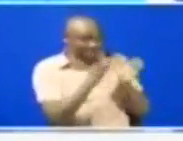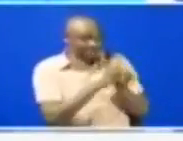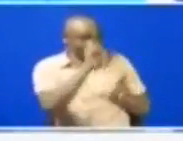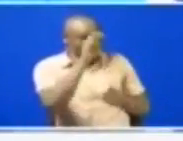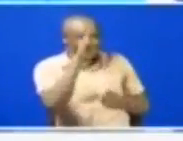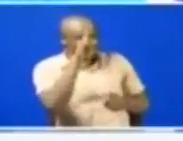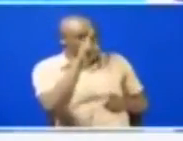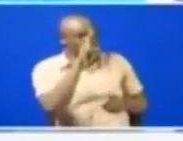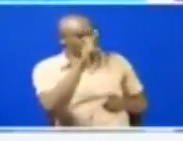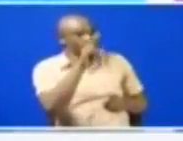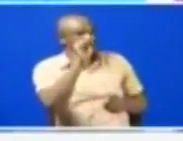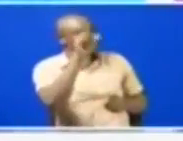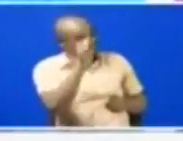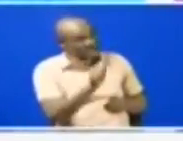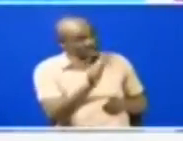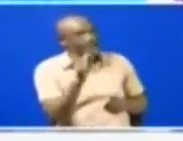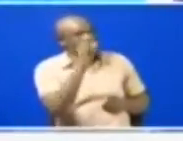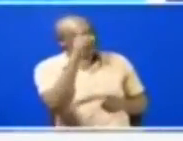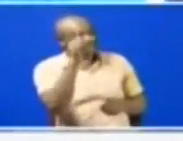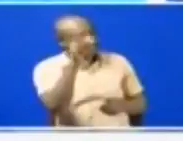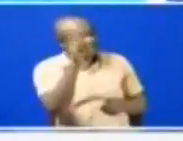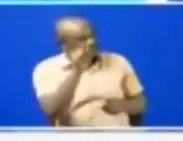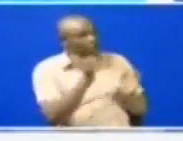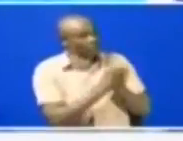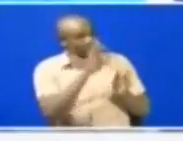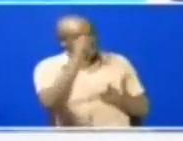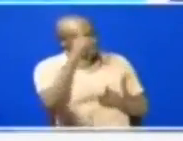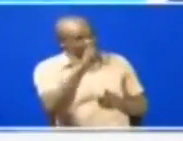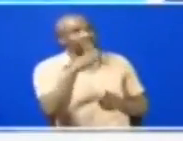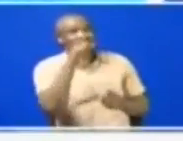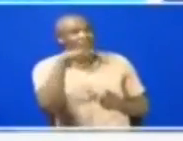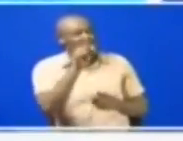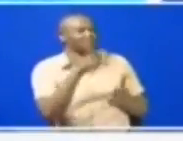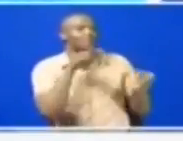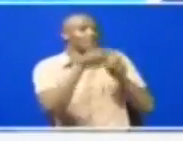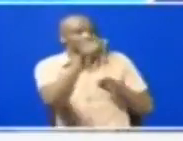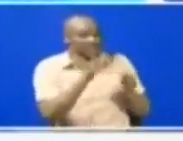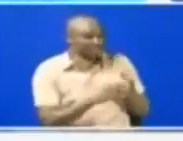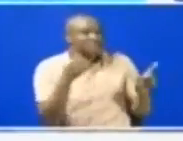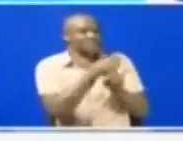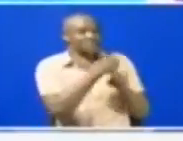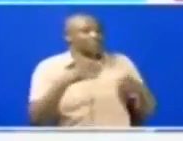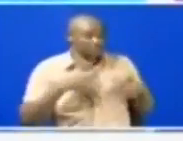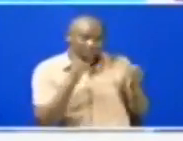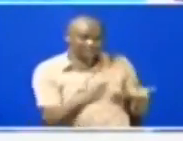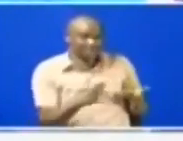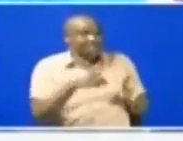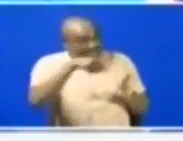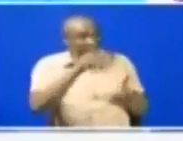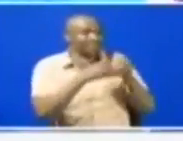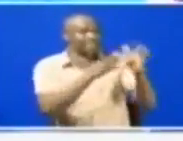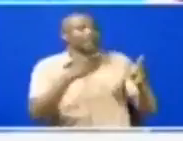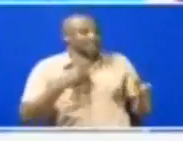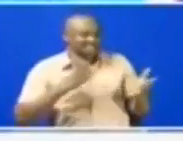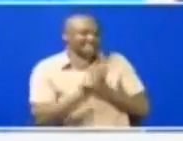Mike. Mike Otieno ama alikuwa anaitwa nani? Yeah, Mike Otieno. Kwa kutowatetea wachezaji. Ulikuwa unaona wanaona kama hao ni wasimamizi wenu lakini hawatetei